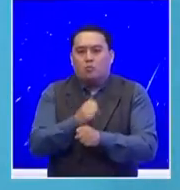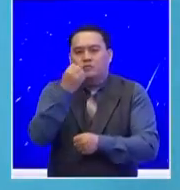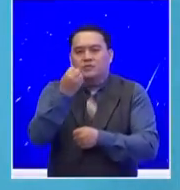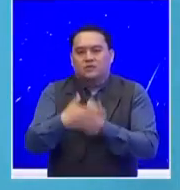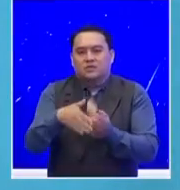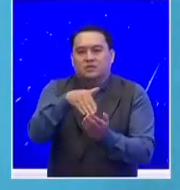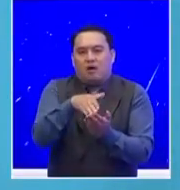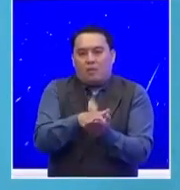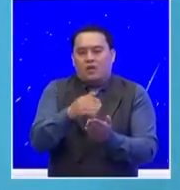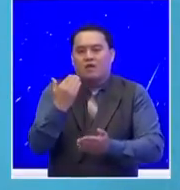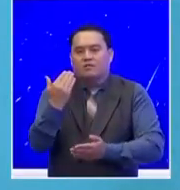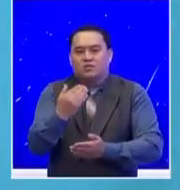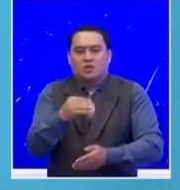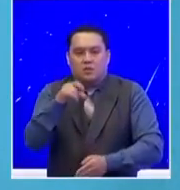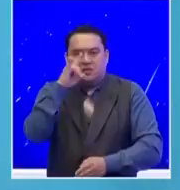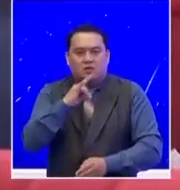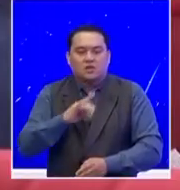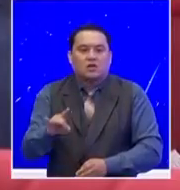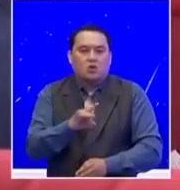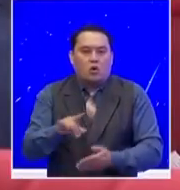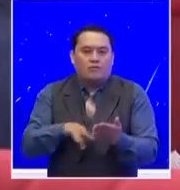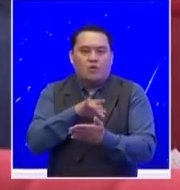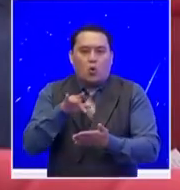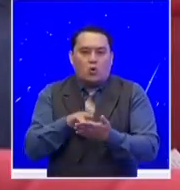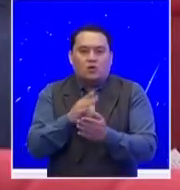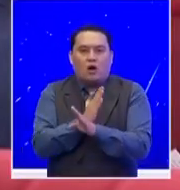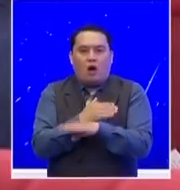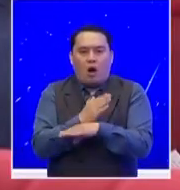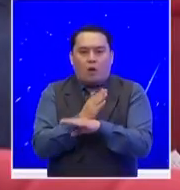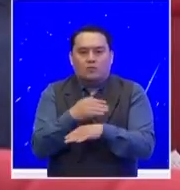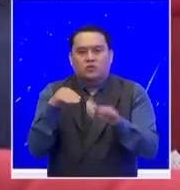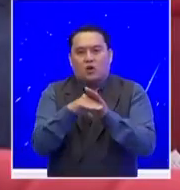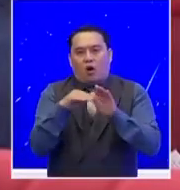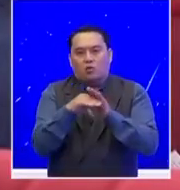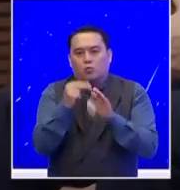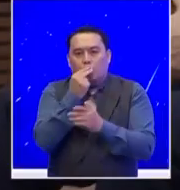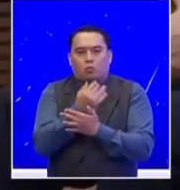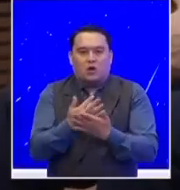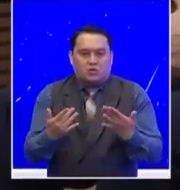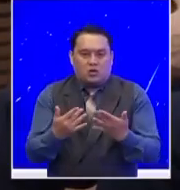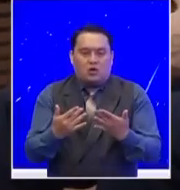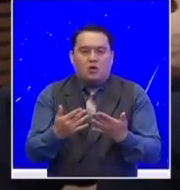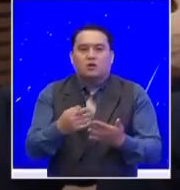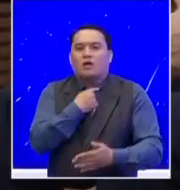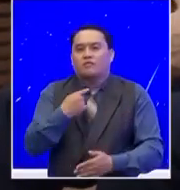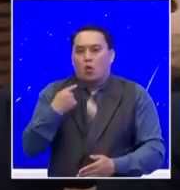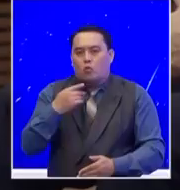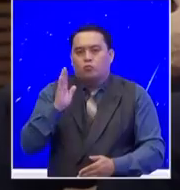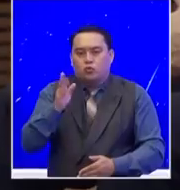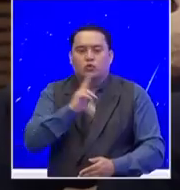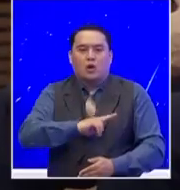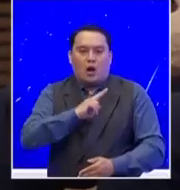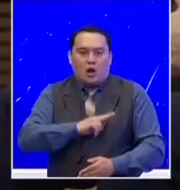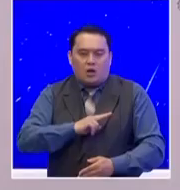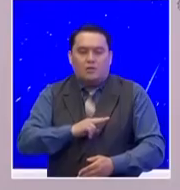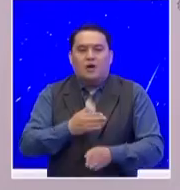В 2 из них, расположенных в Имбиши-Казахском районе и городе Хапшигай, будет храниться продукция. А вот ОРЦ в Талдыкургане будет работать